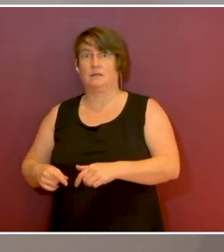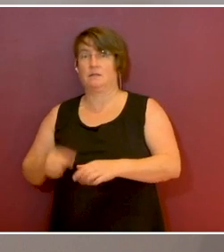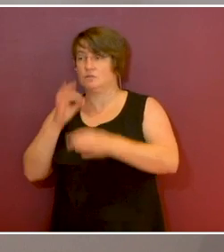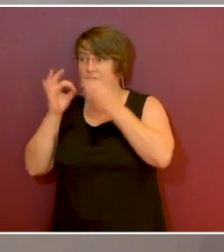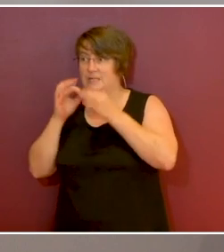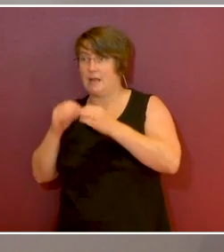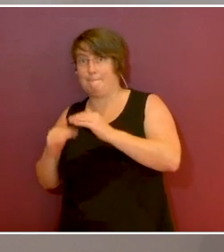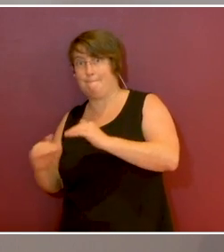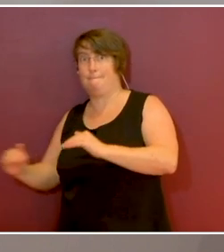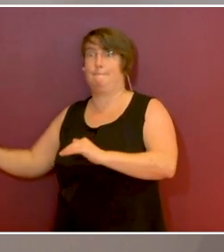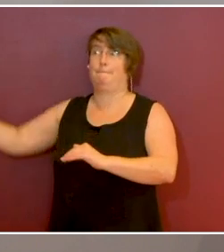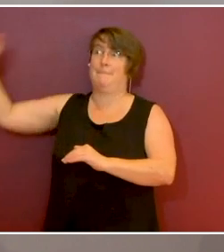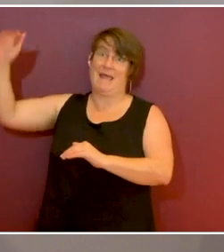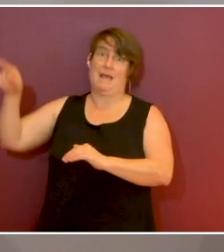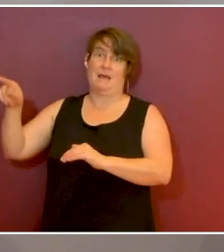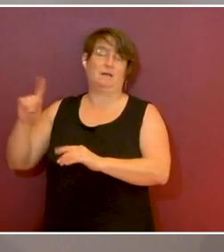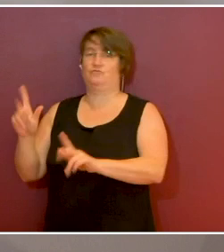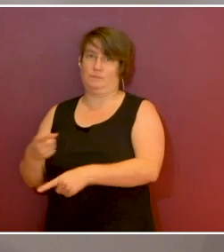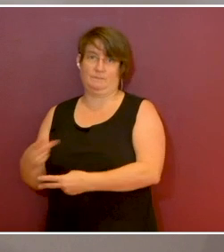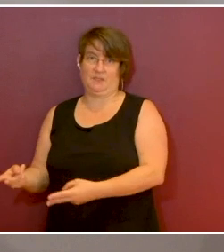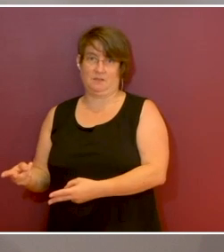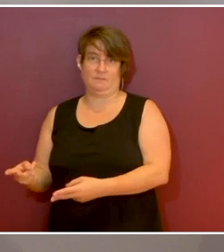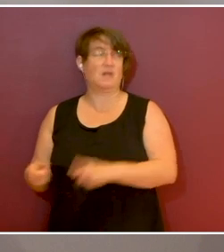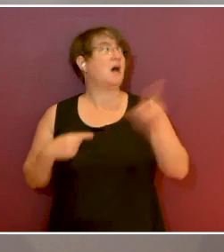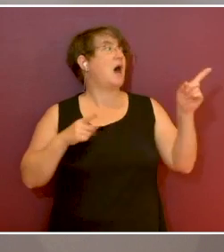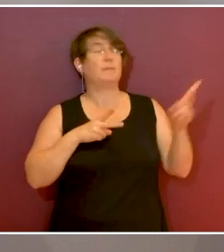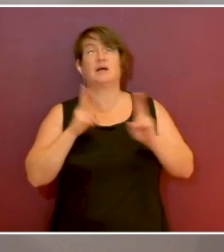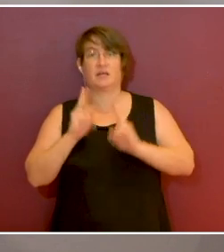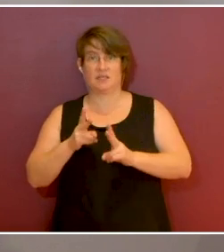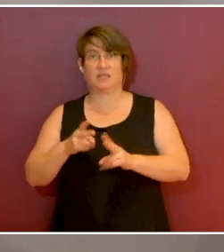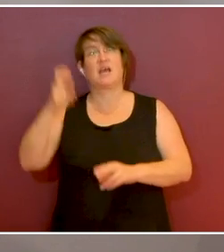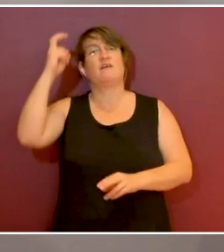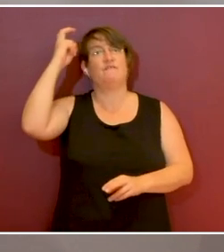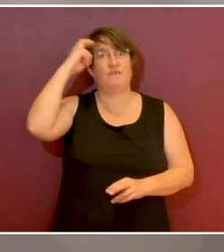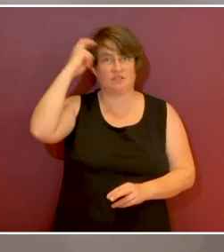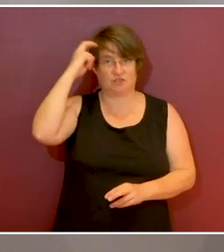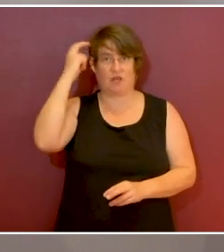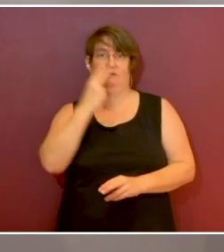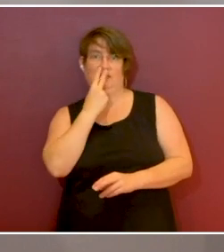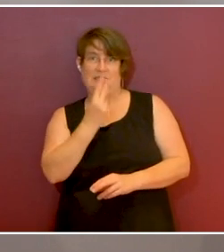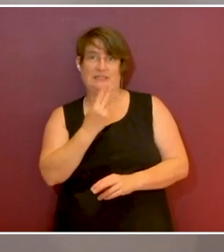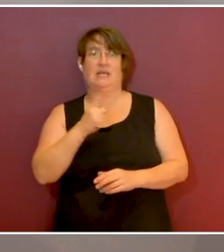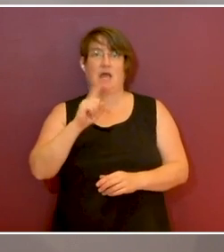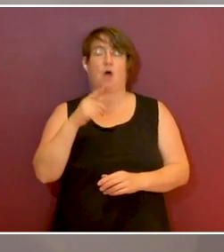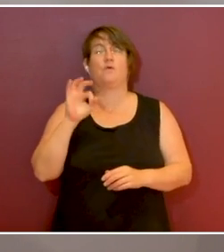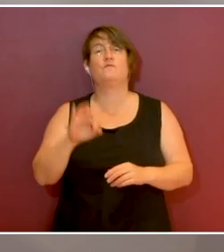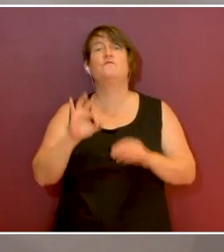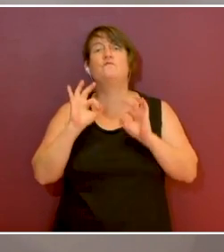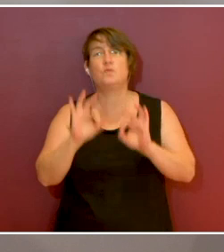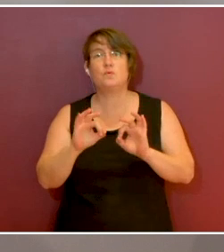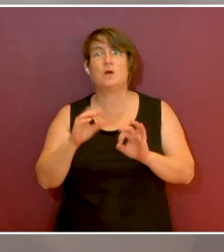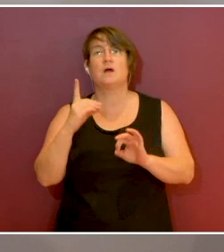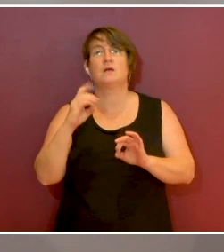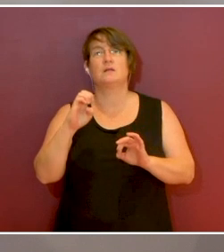trotzdem haben Sie natürlich recht, streng wissenschaftlich genommen müsste man das jetzt nochmal für Delta untersuchen. Aber dafür sind im